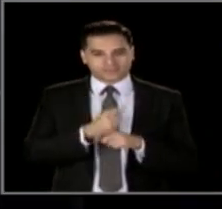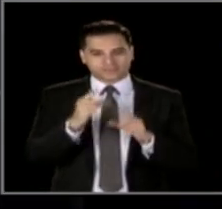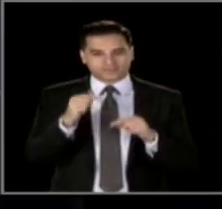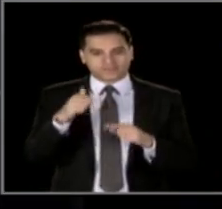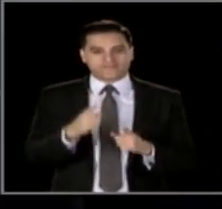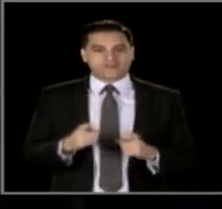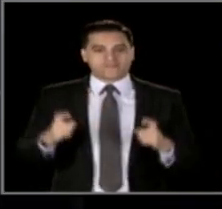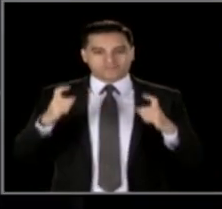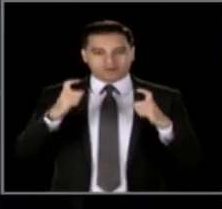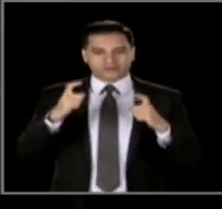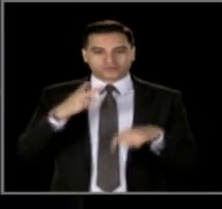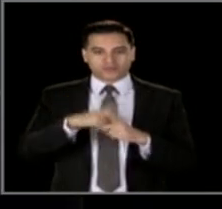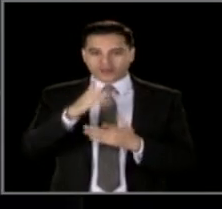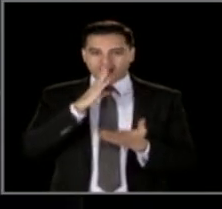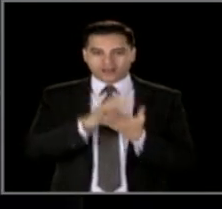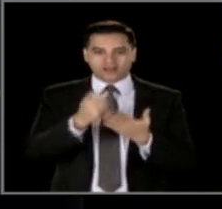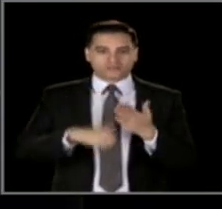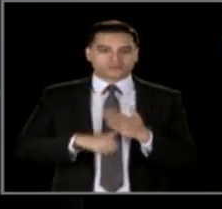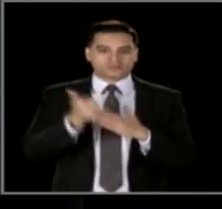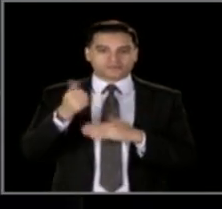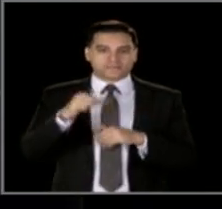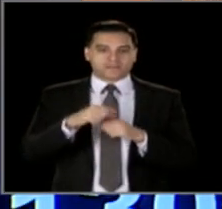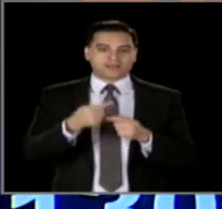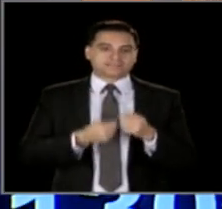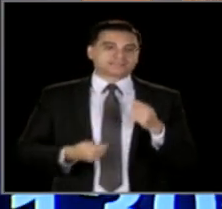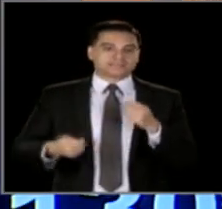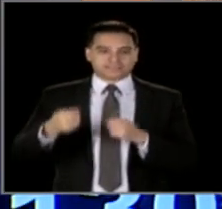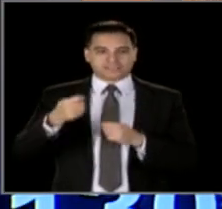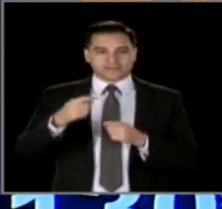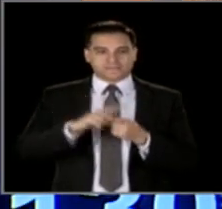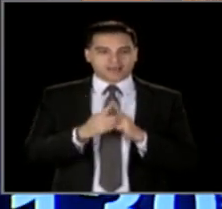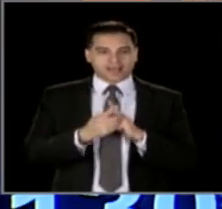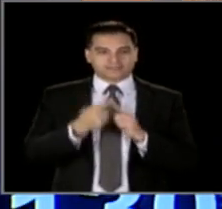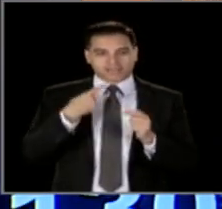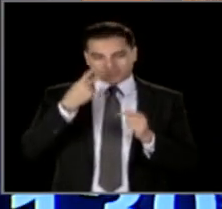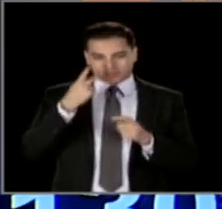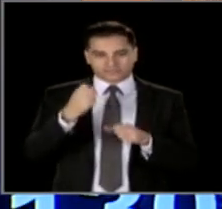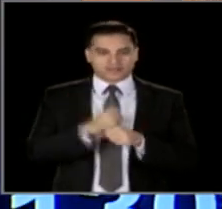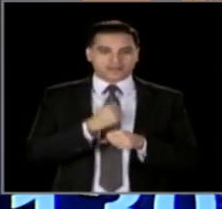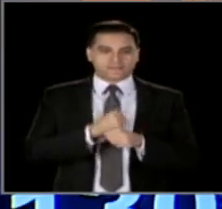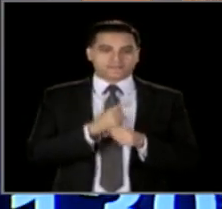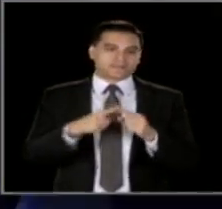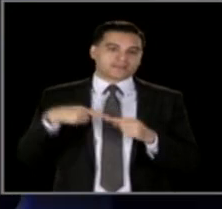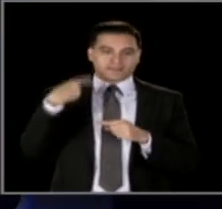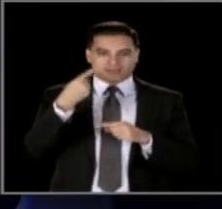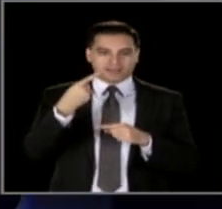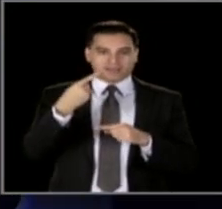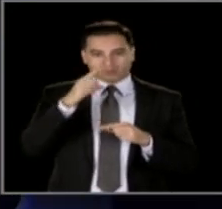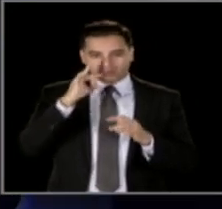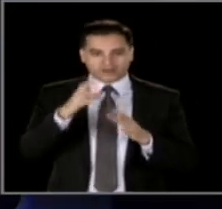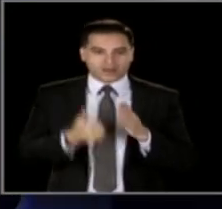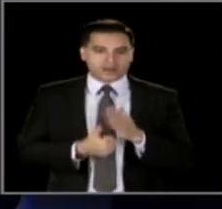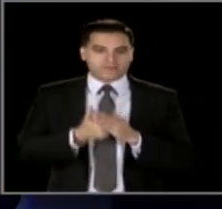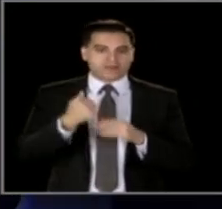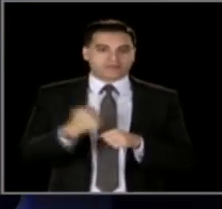في ماتش النهاردة، هم يستحقوا الوصول للمكان اللي هم فيها دي، وبالعكس يعني ده نبني عليه للي جاي، وإن شاء الله يرجعوا يبقوا يأدوا